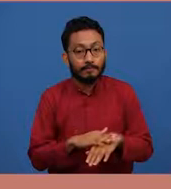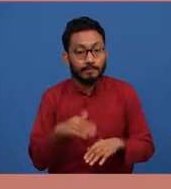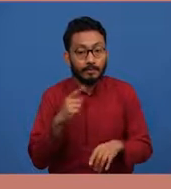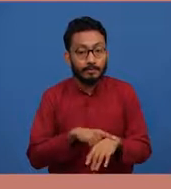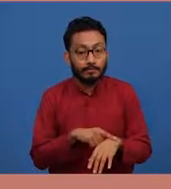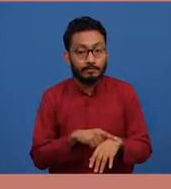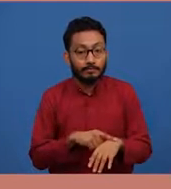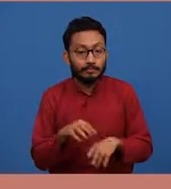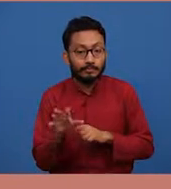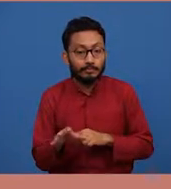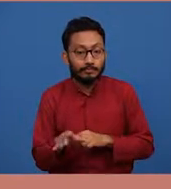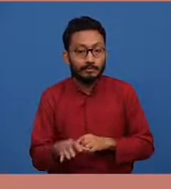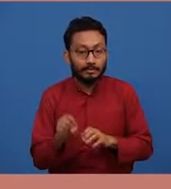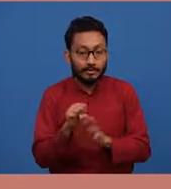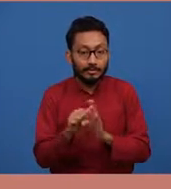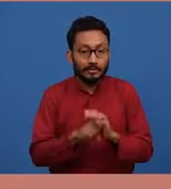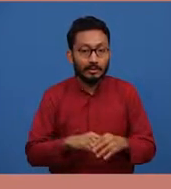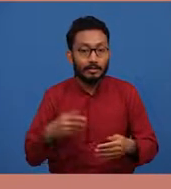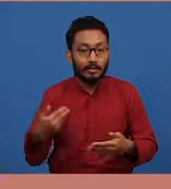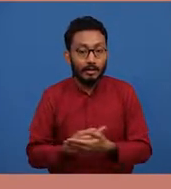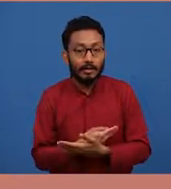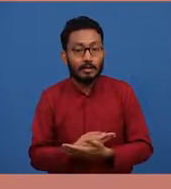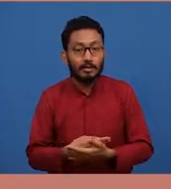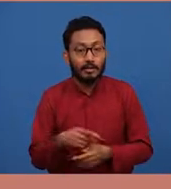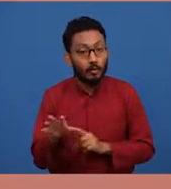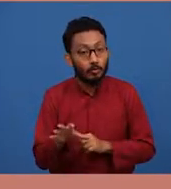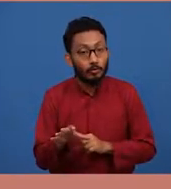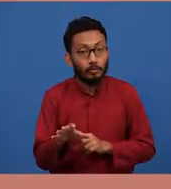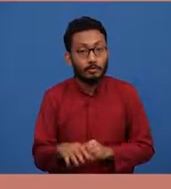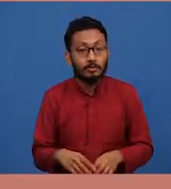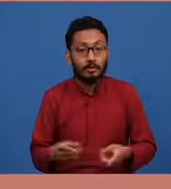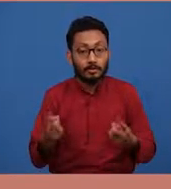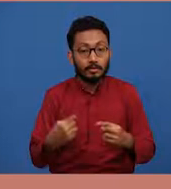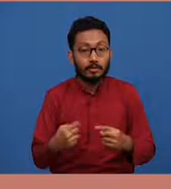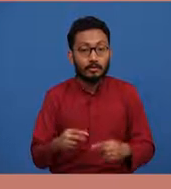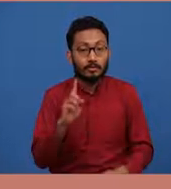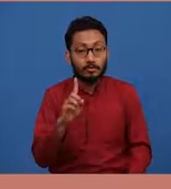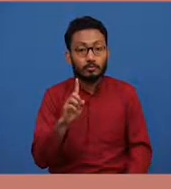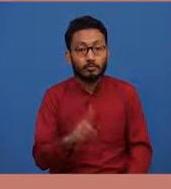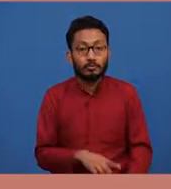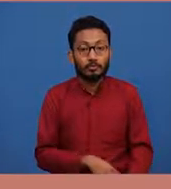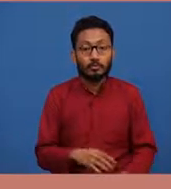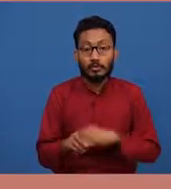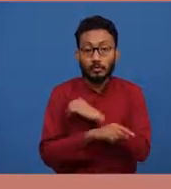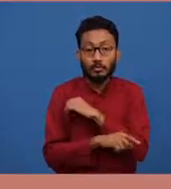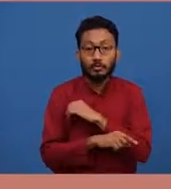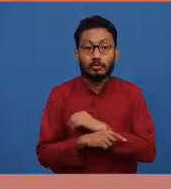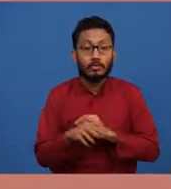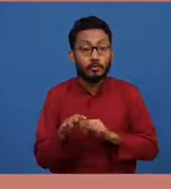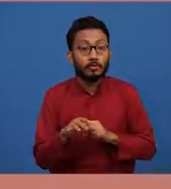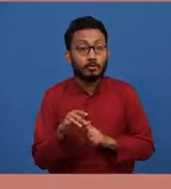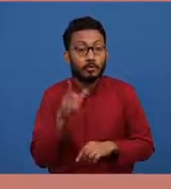daun. Tidak lama kemudian, datanglah seekor lebah menyapa.